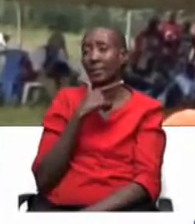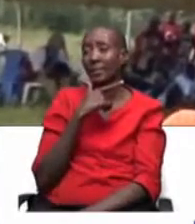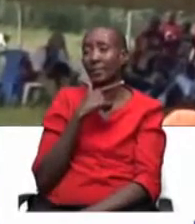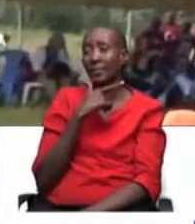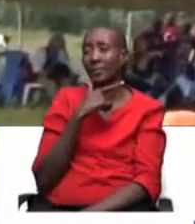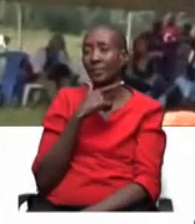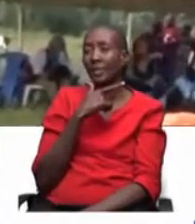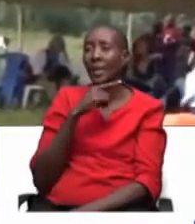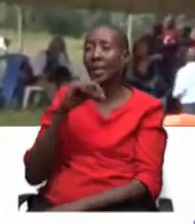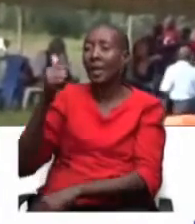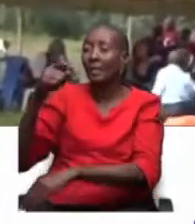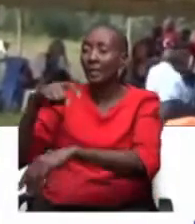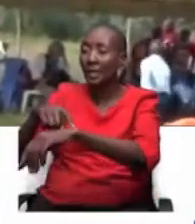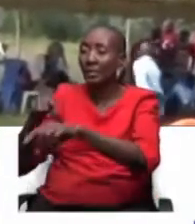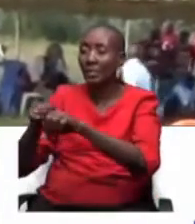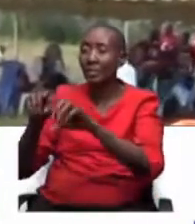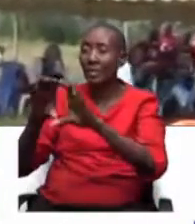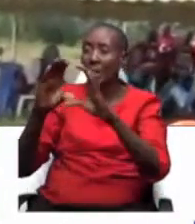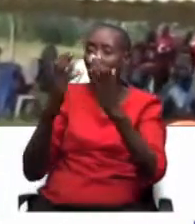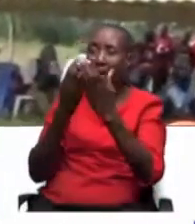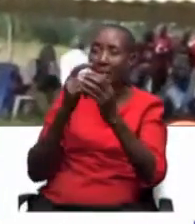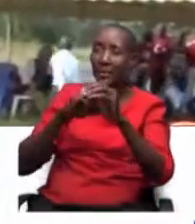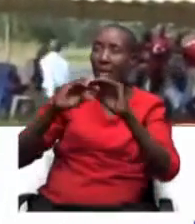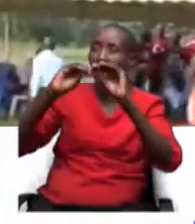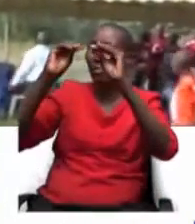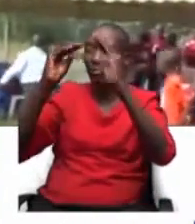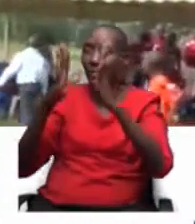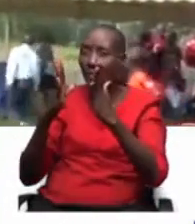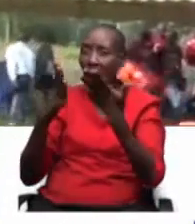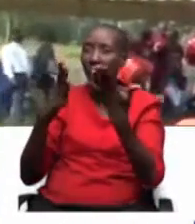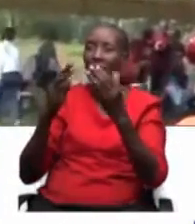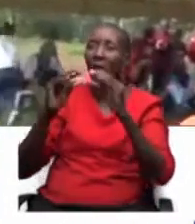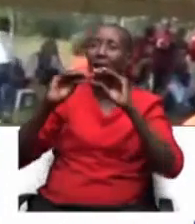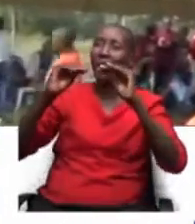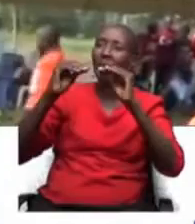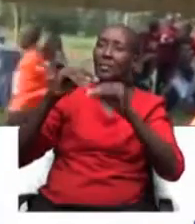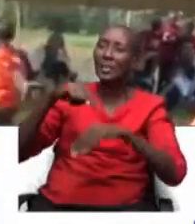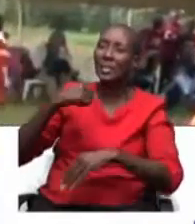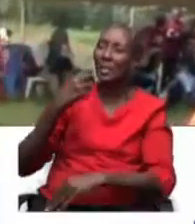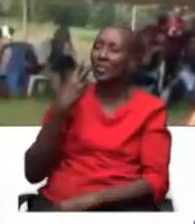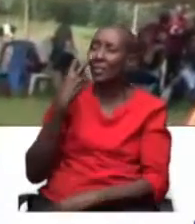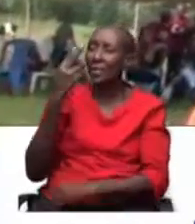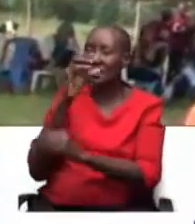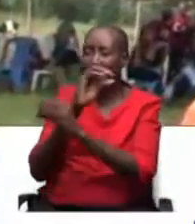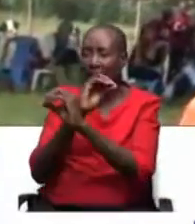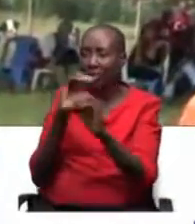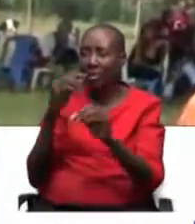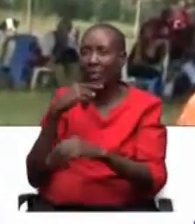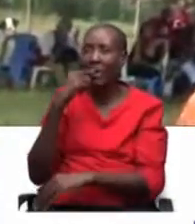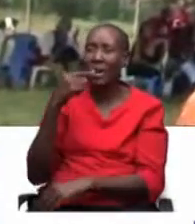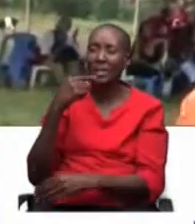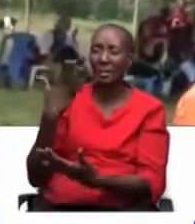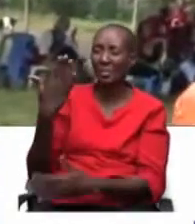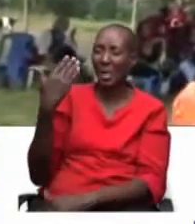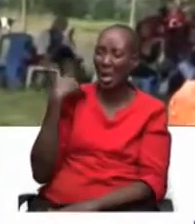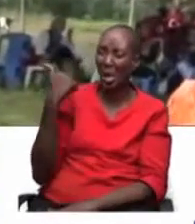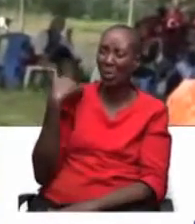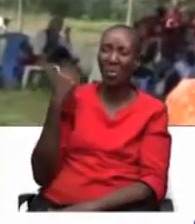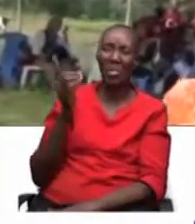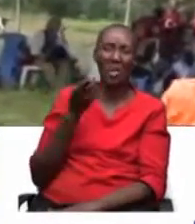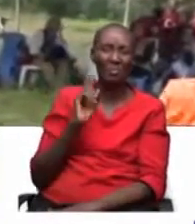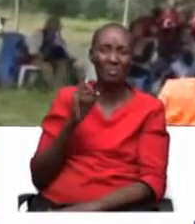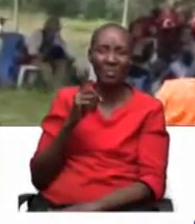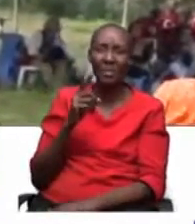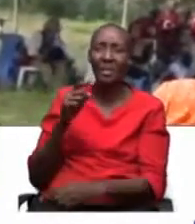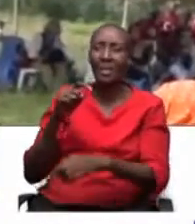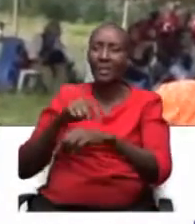Hata sometimes kwa class mwalimu akisoma kitu kama sijashika sijaiona kwa ubao, kiambia mtu akusomea na kwambia unanisumbua. Ukiandikiwa